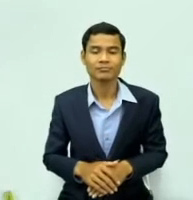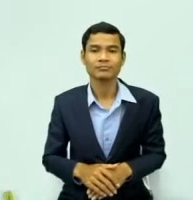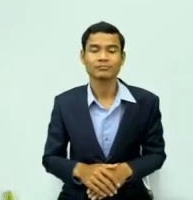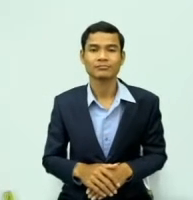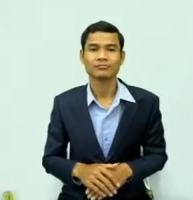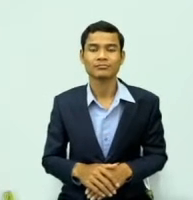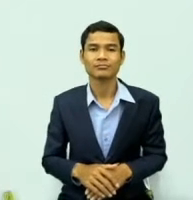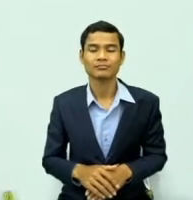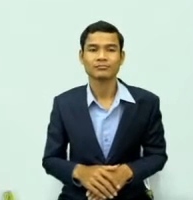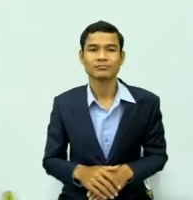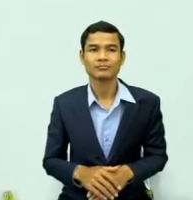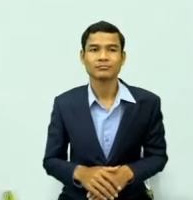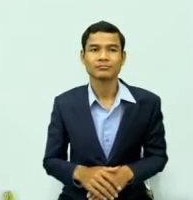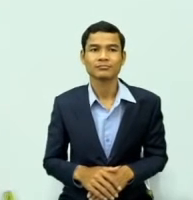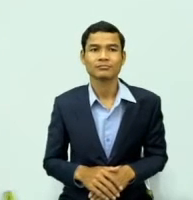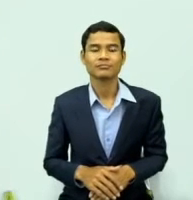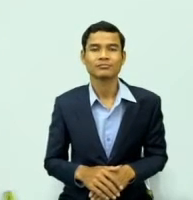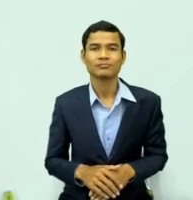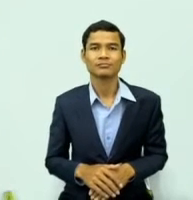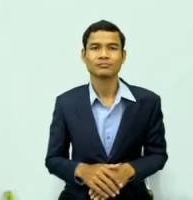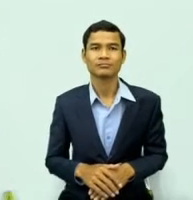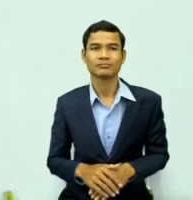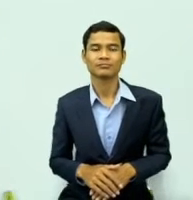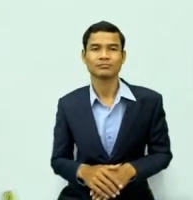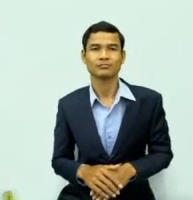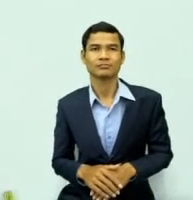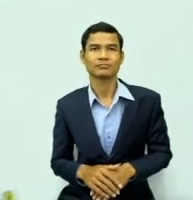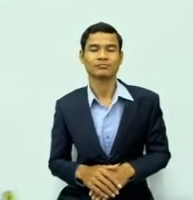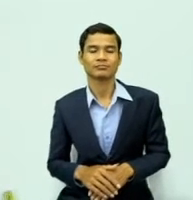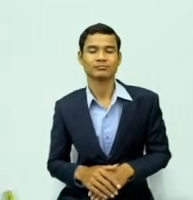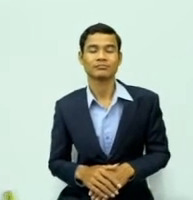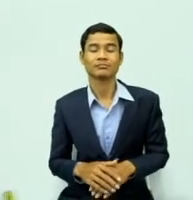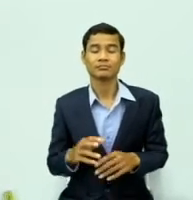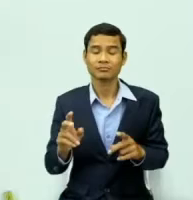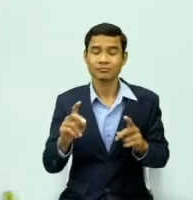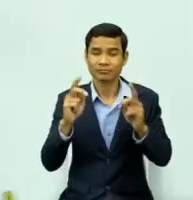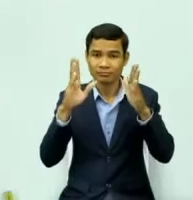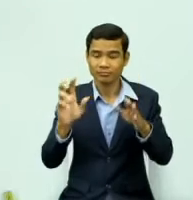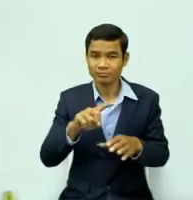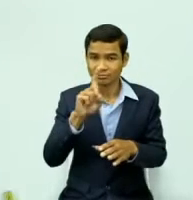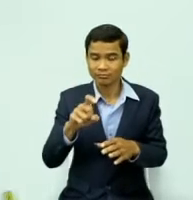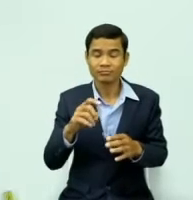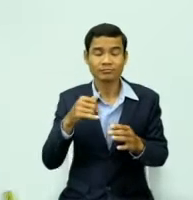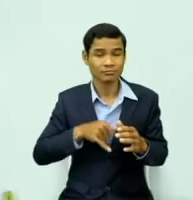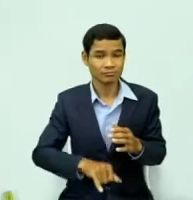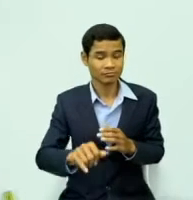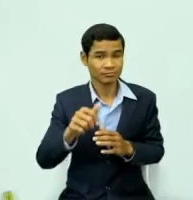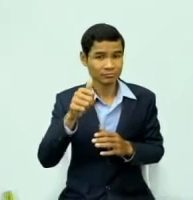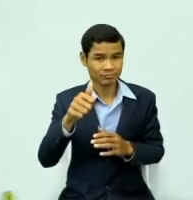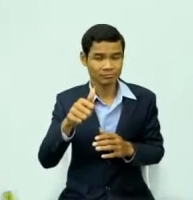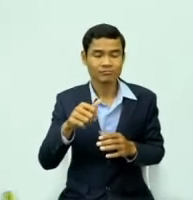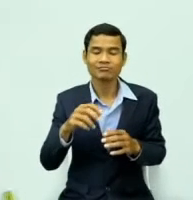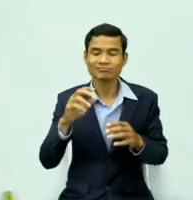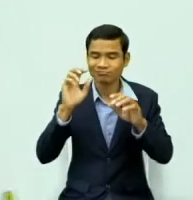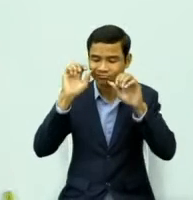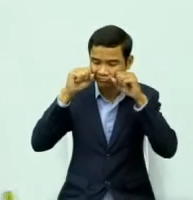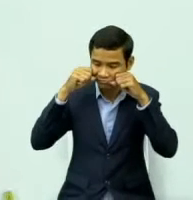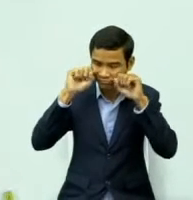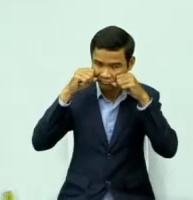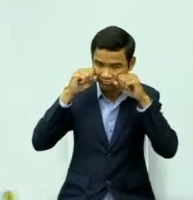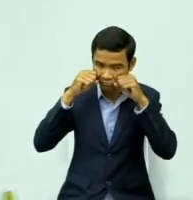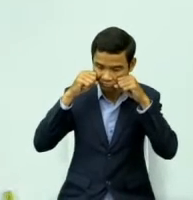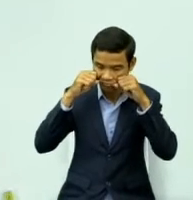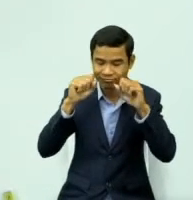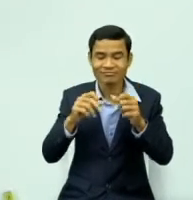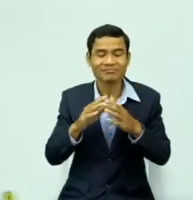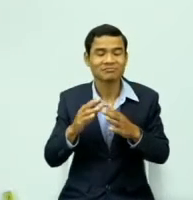tỏ anh lấy này cứ xưa cô mình tịch sân này con ná ta con là ó cua chà ngay ngỏ đã bụng đai đa